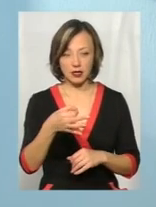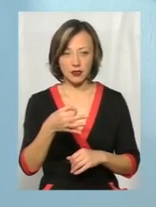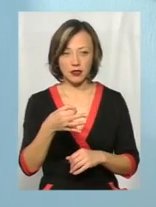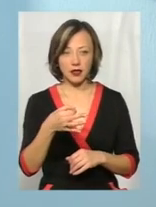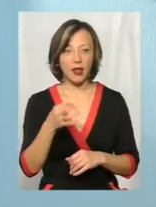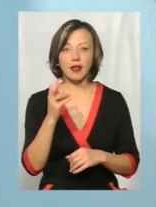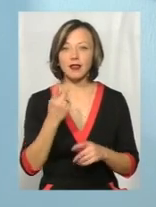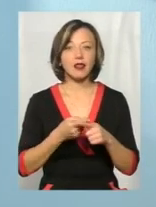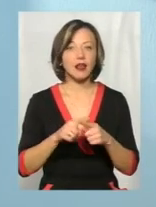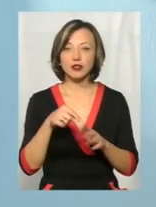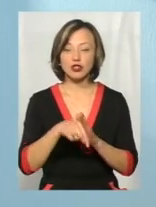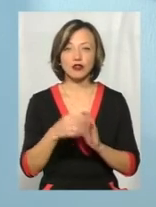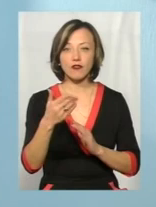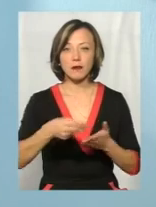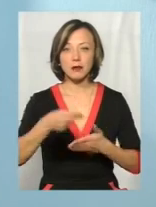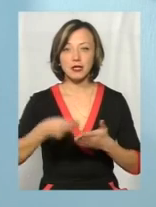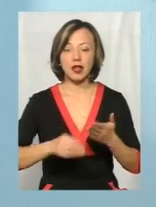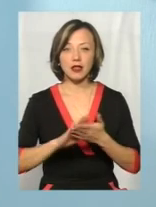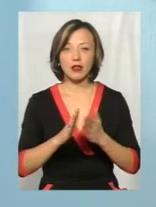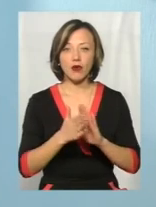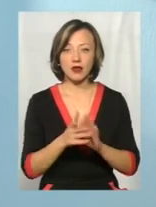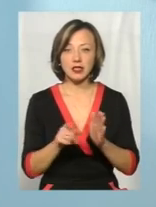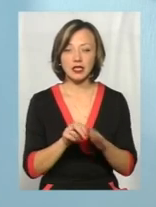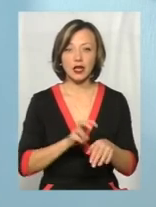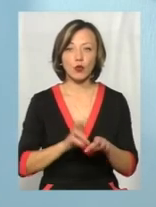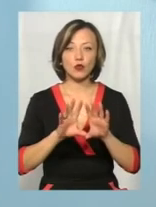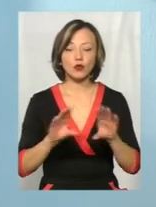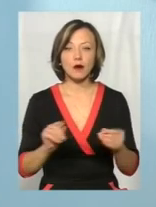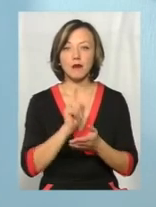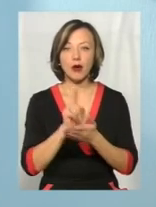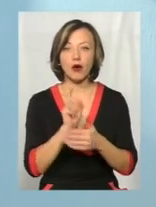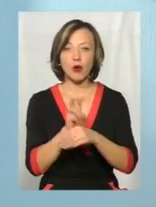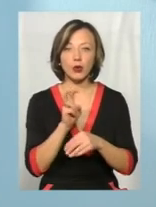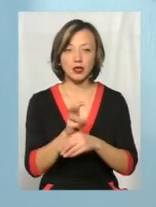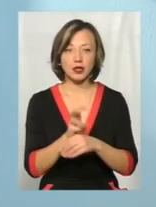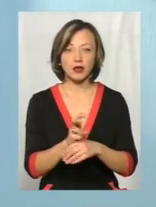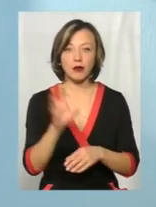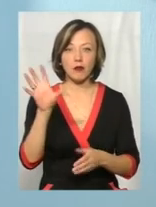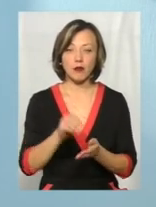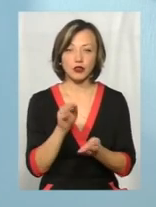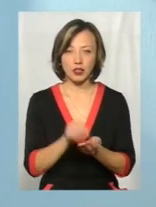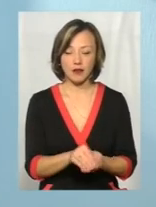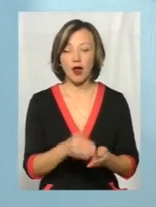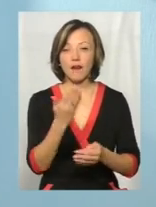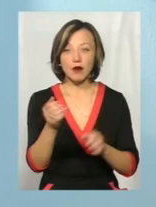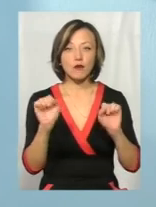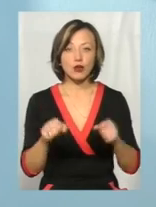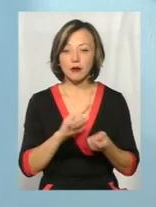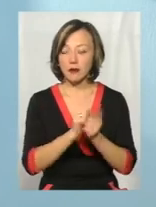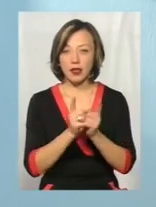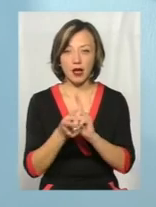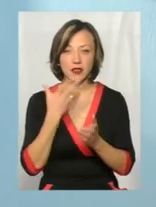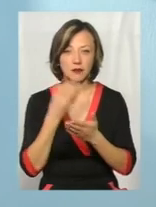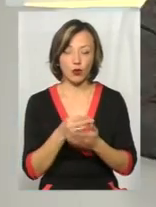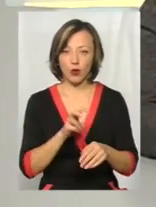не означає, що ви підписали декларацію з лікарем і вже маєте до нього ходити вже пожиттєво. Ви можете міняти свого